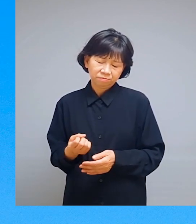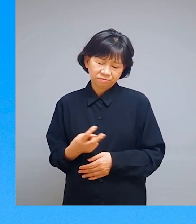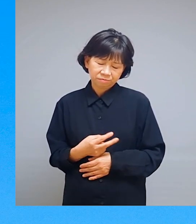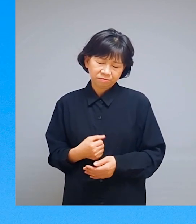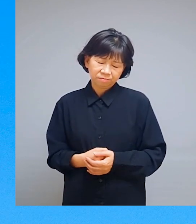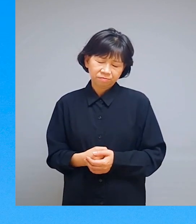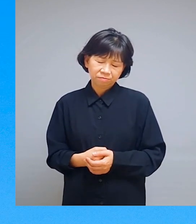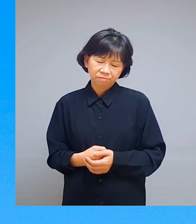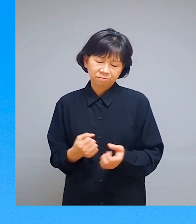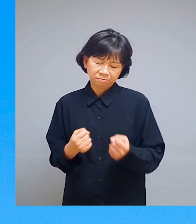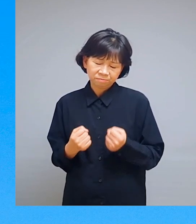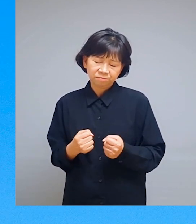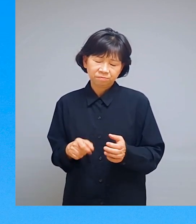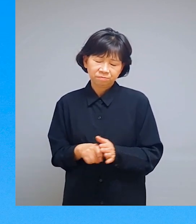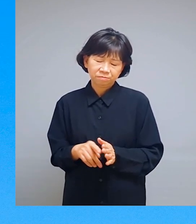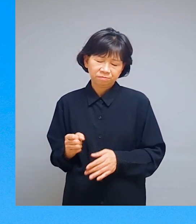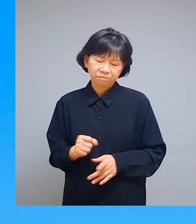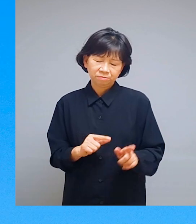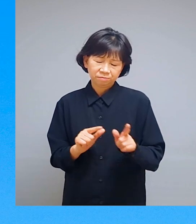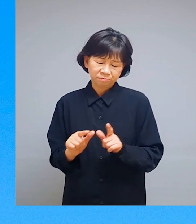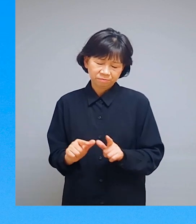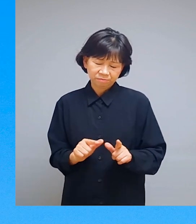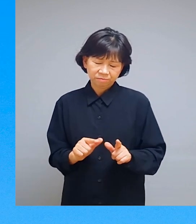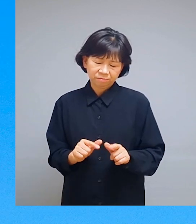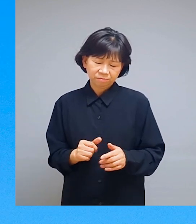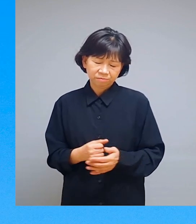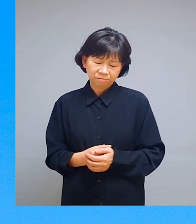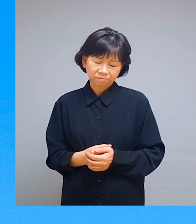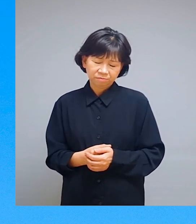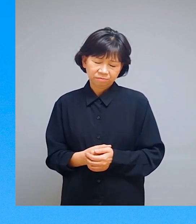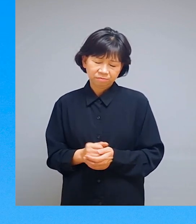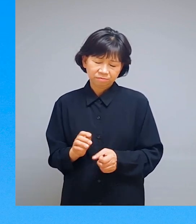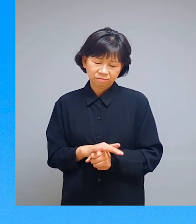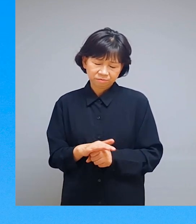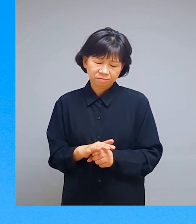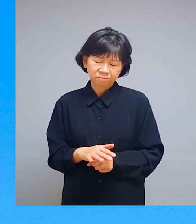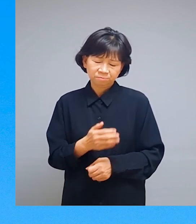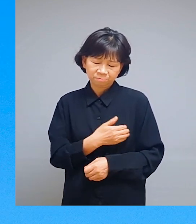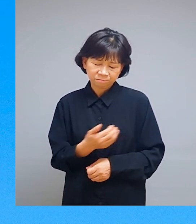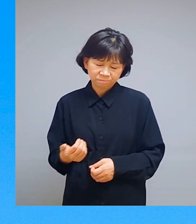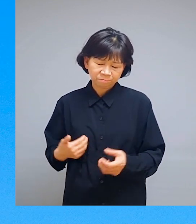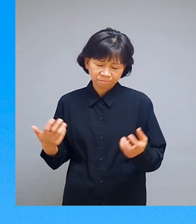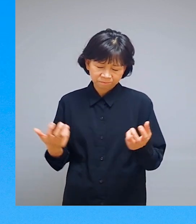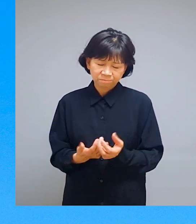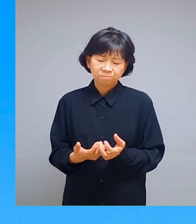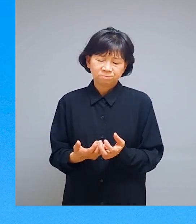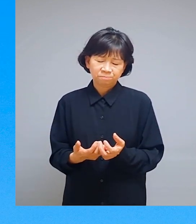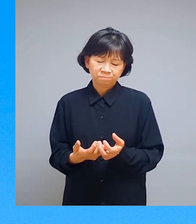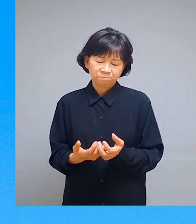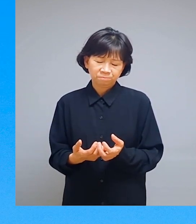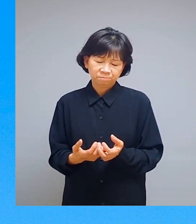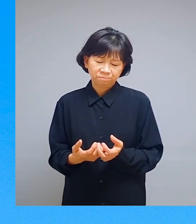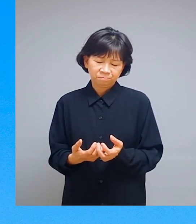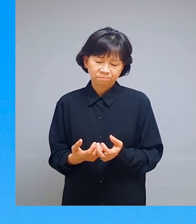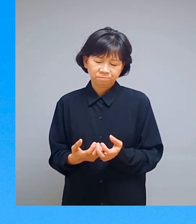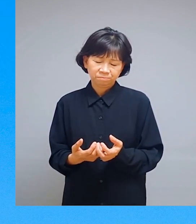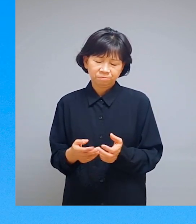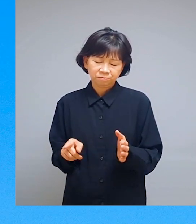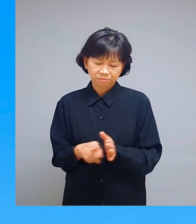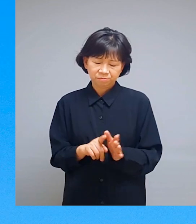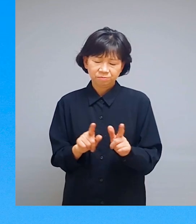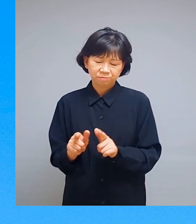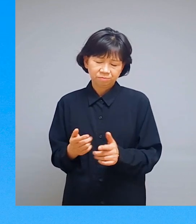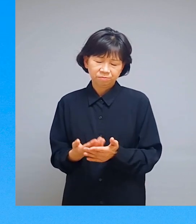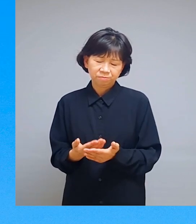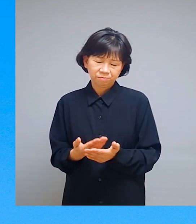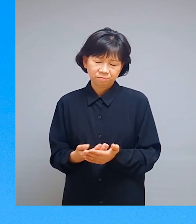한번 힘내서 믿음으로 살아갈 수 있도록 사랑이 듬뿍듬뿍 담긴 믿음이 되게 해 주실 줄